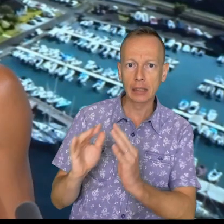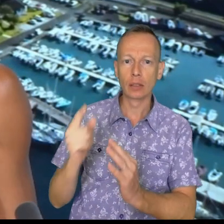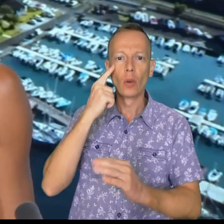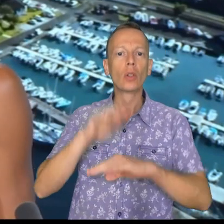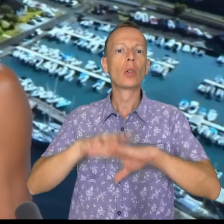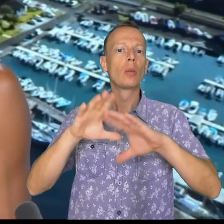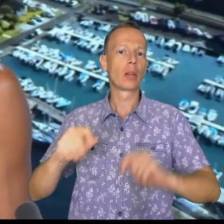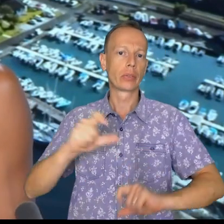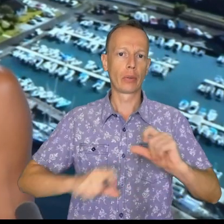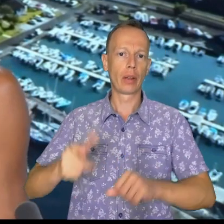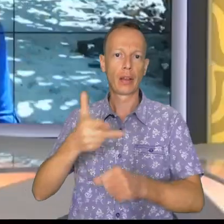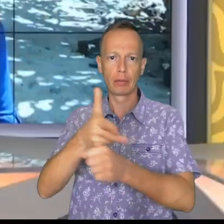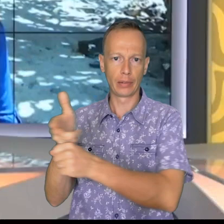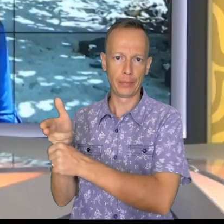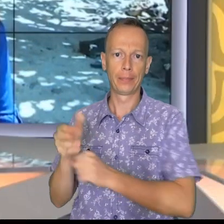Buluk.